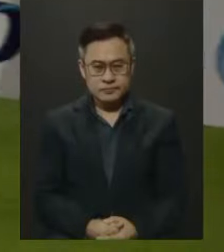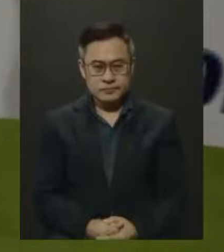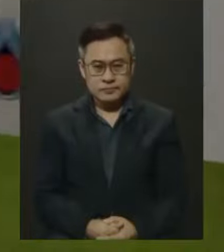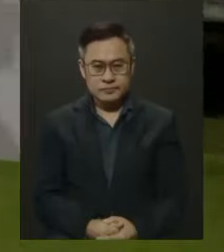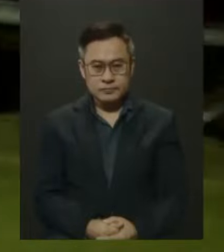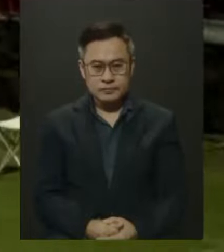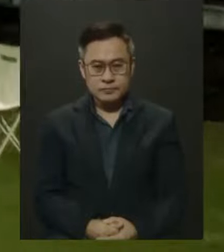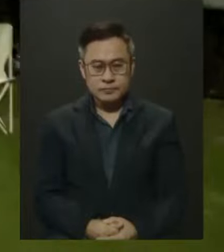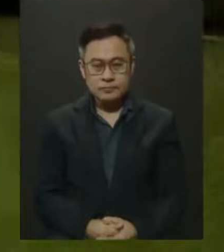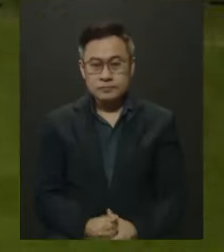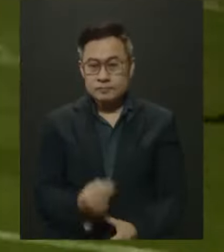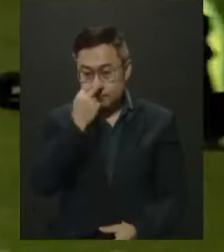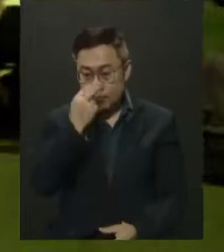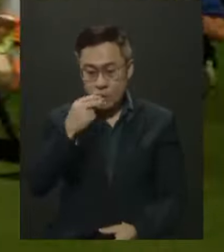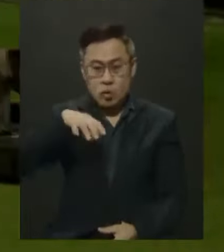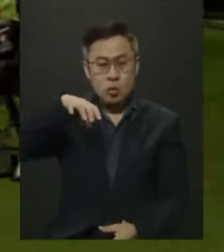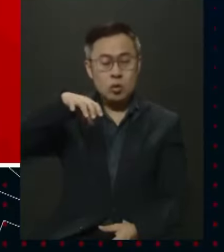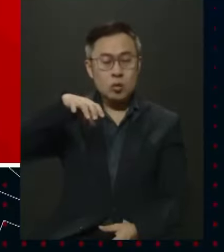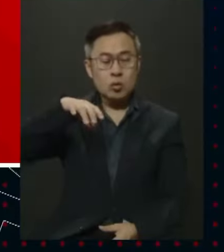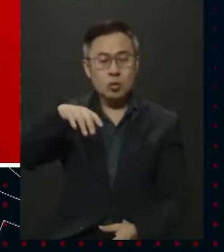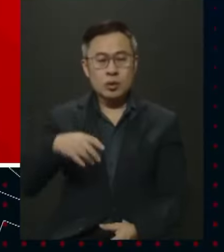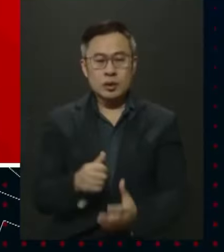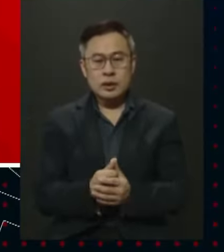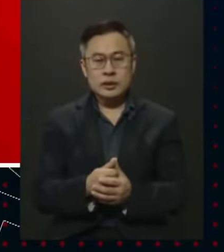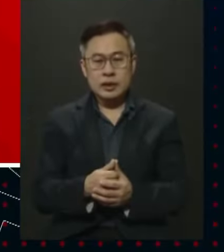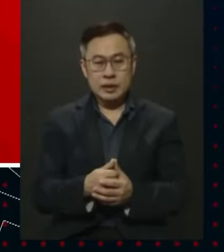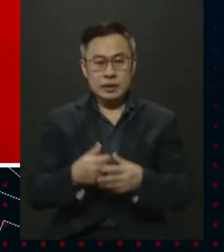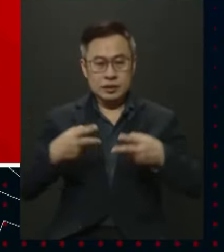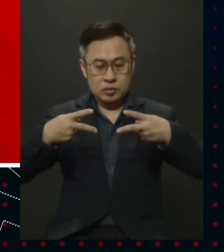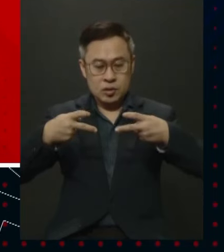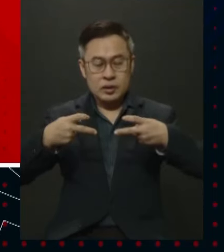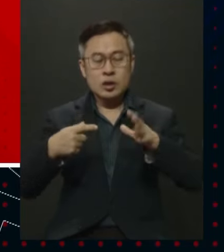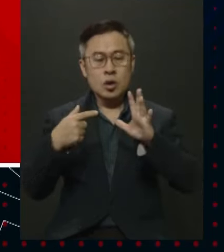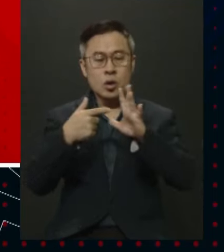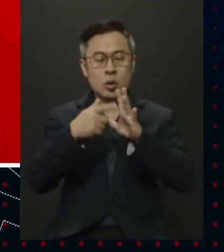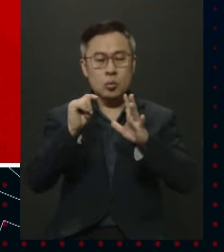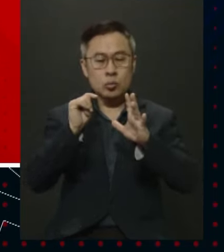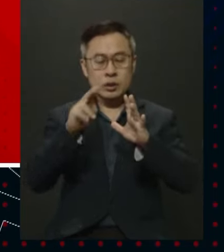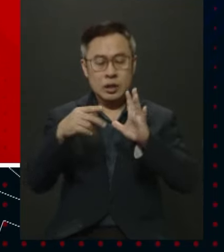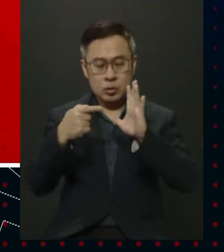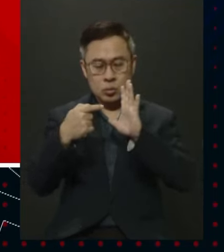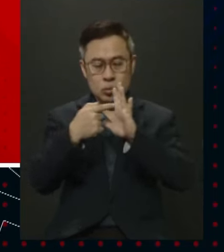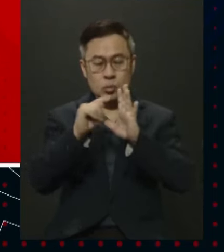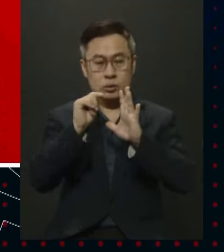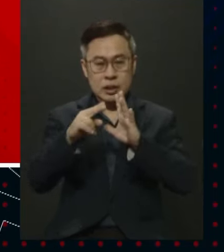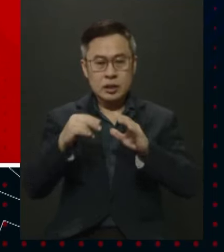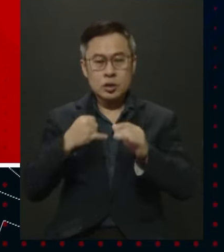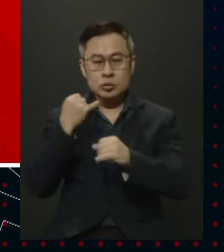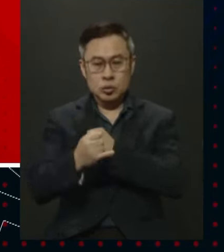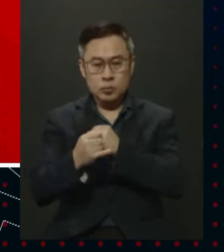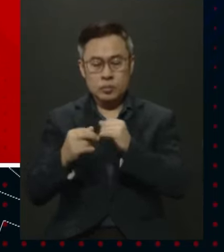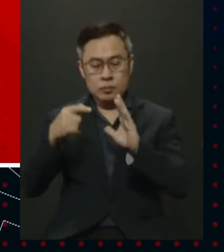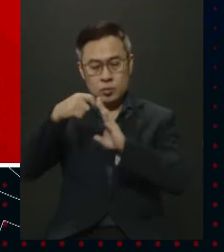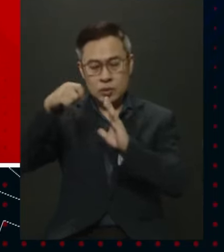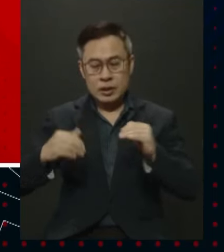ทีนี้คุณผู้ชมคะพาไปดูผลการแข่งขันในคู่อื่นๆกันบ้างนะคะก็เป็นทางอุทัยธานี FC ค่ะที่เปิดบ้านเสมอกับนครราช